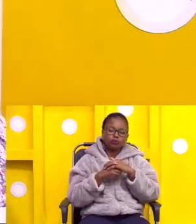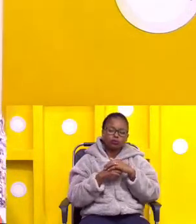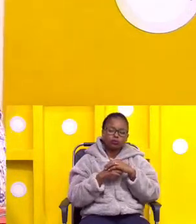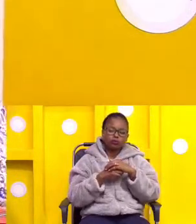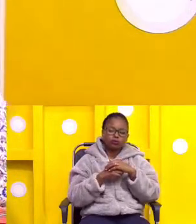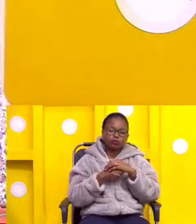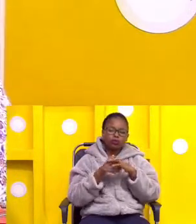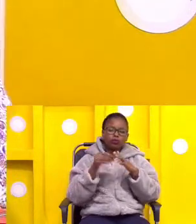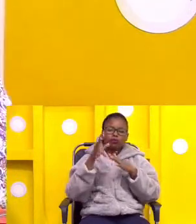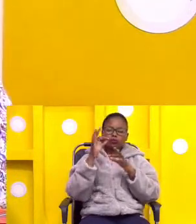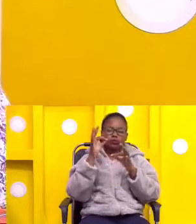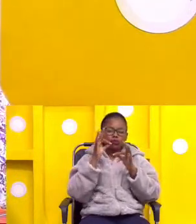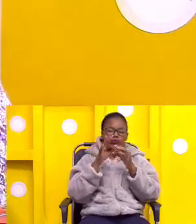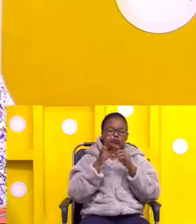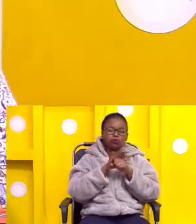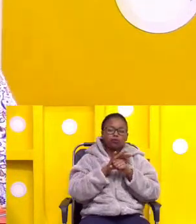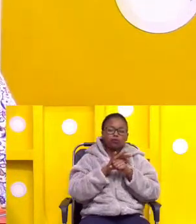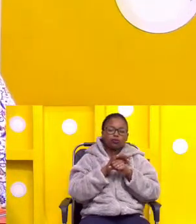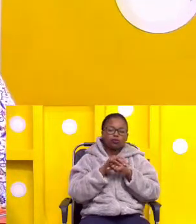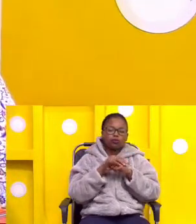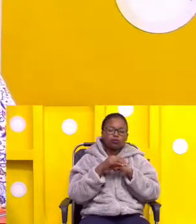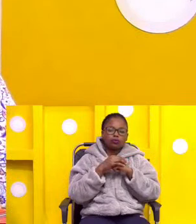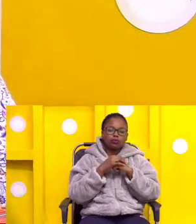ngai witũ nĩ mwĩhokeku